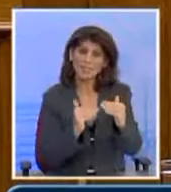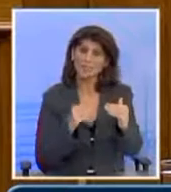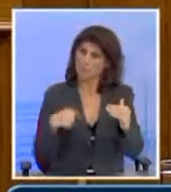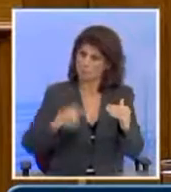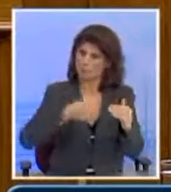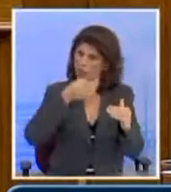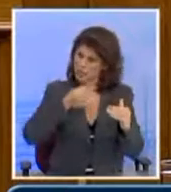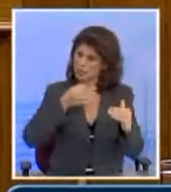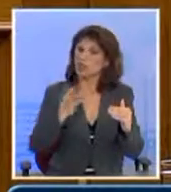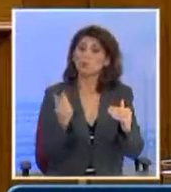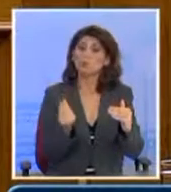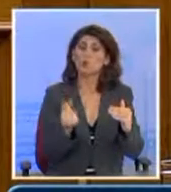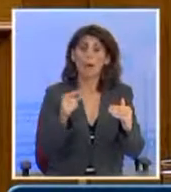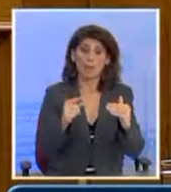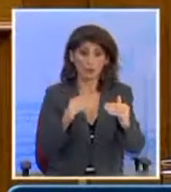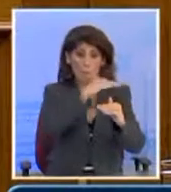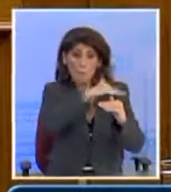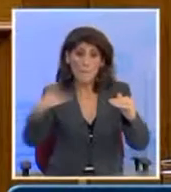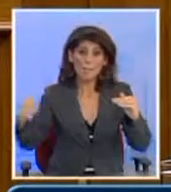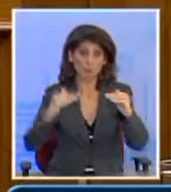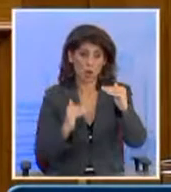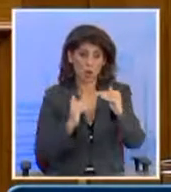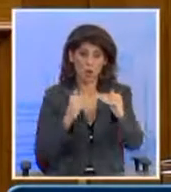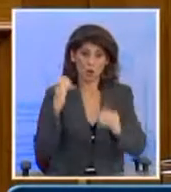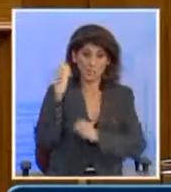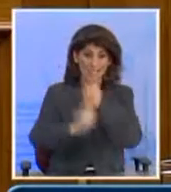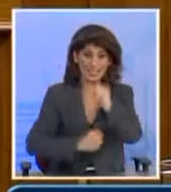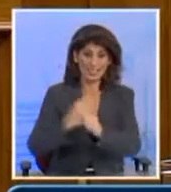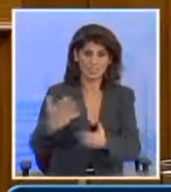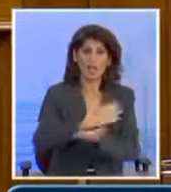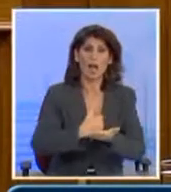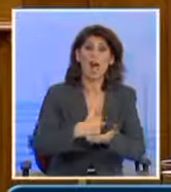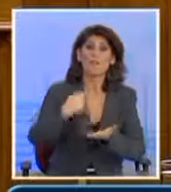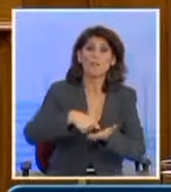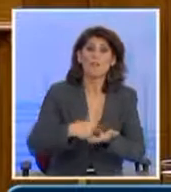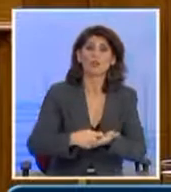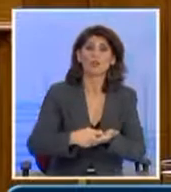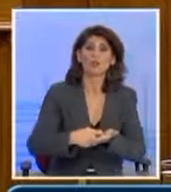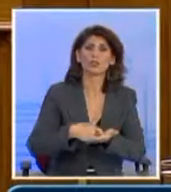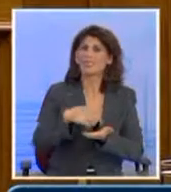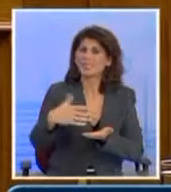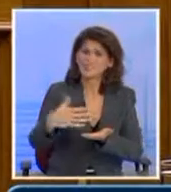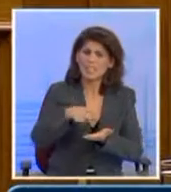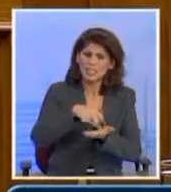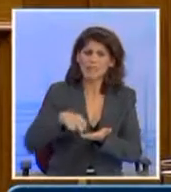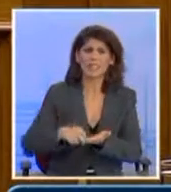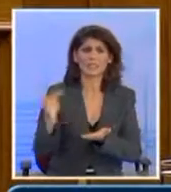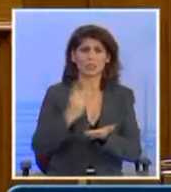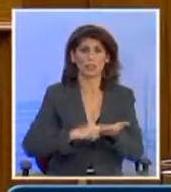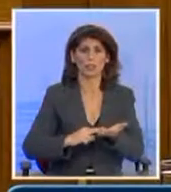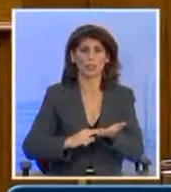μετά το πώς, αυτούς τους μέσους όρους στα ετήσια έσοδά της από φόρους και εισφορές κοινωνικής ασφάλισης, θα αυξηθούν κατά